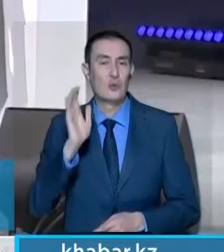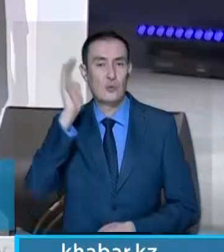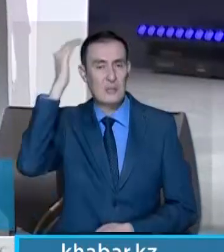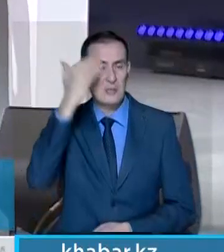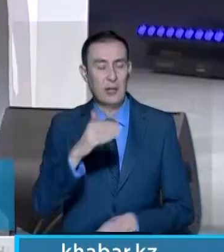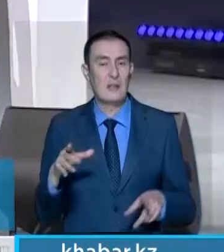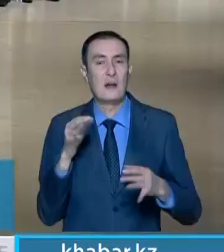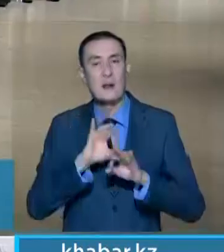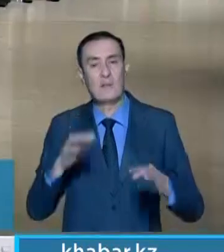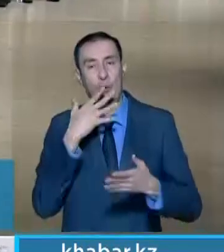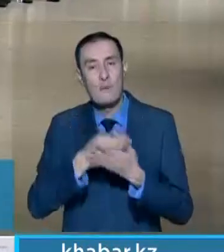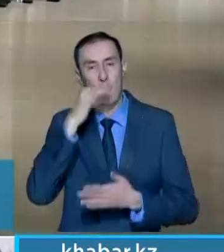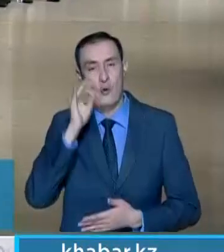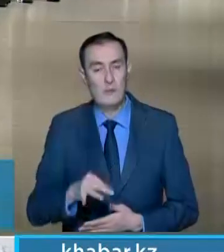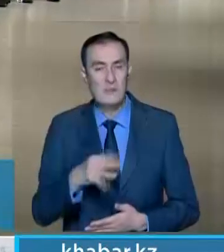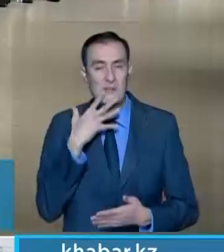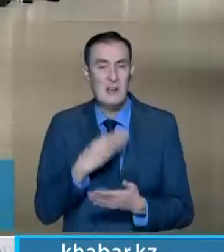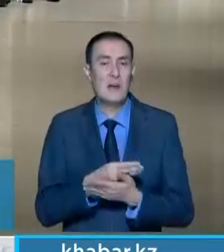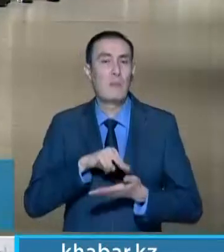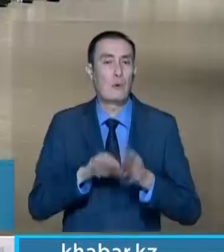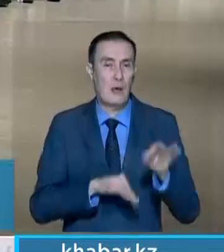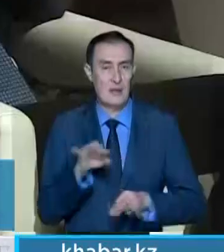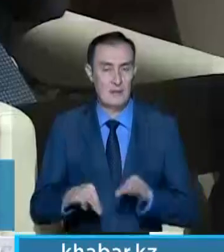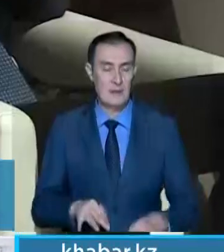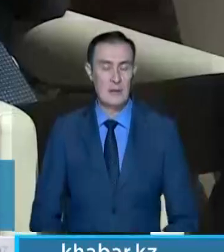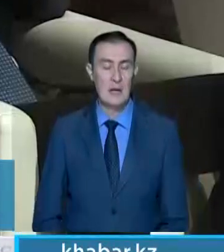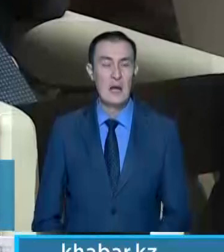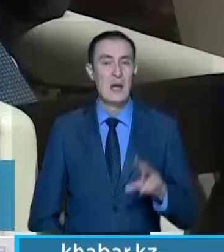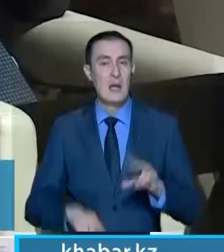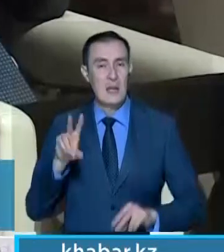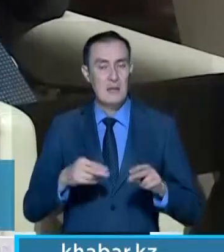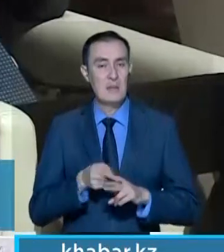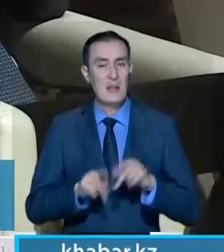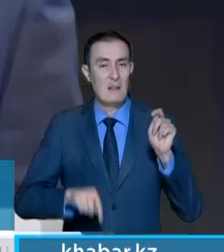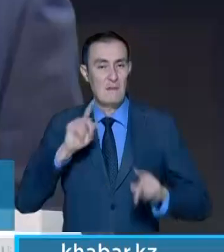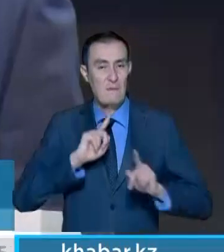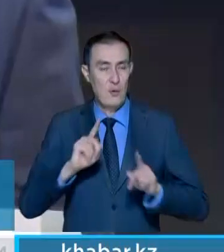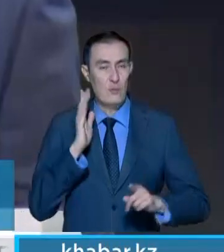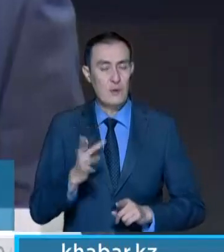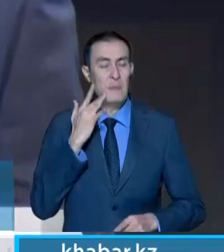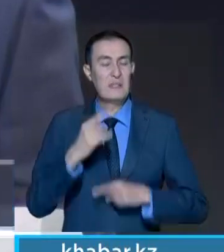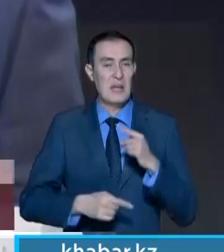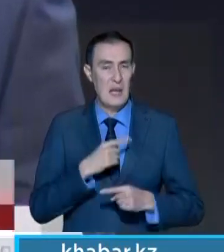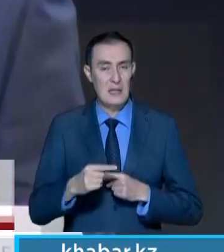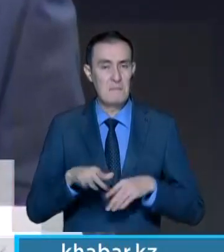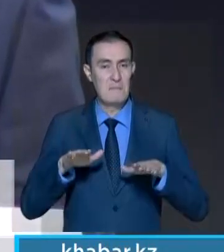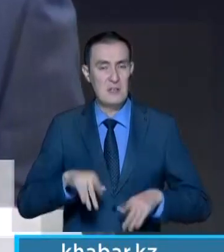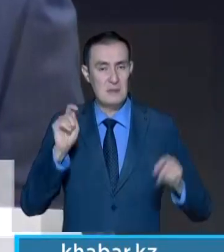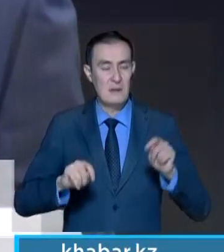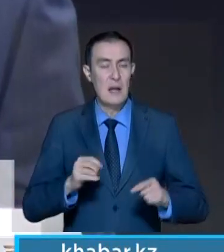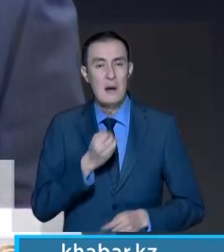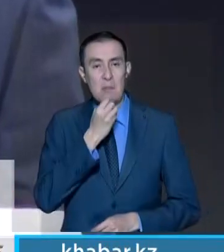Туркменистана. Они поделились опытом своих успешных проектов. Надеемся, что этот форум станет постоянной и эффективной площадкой